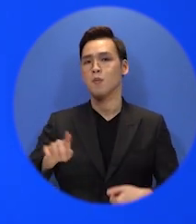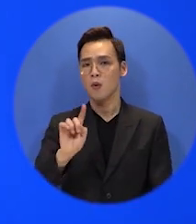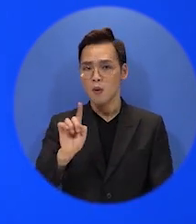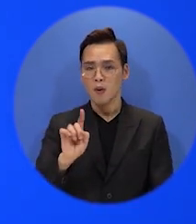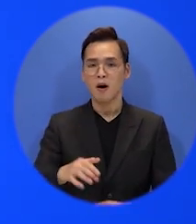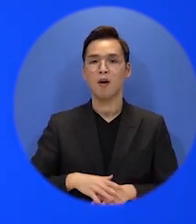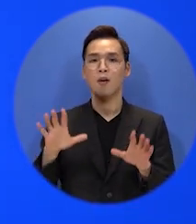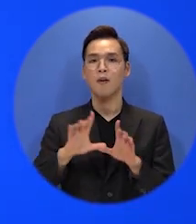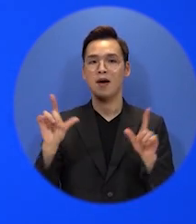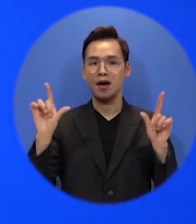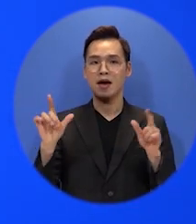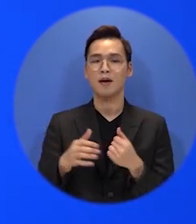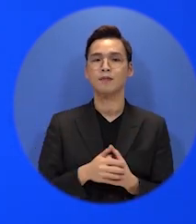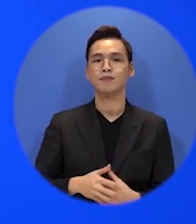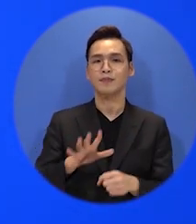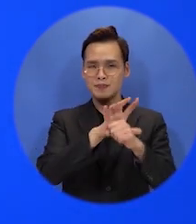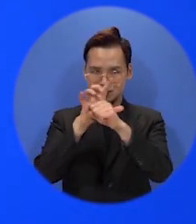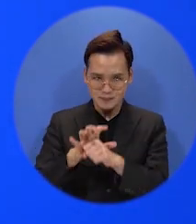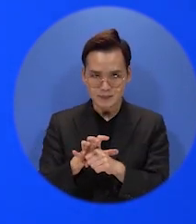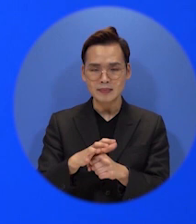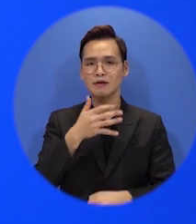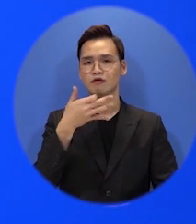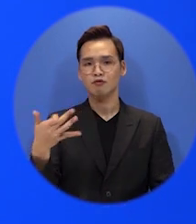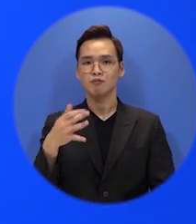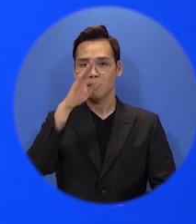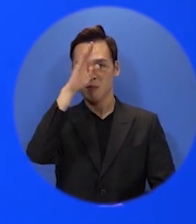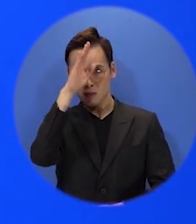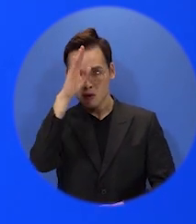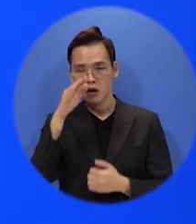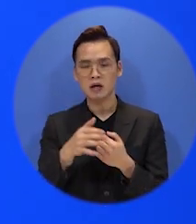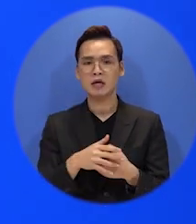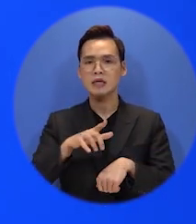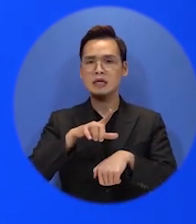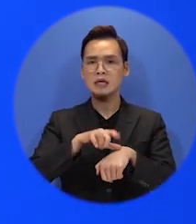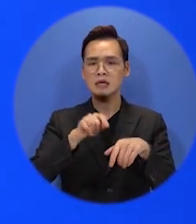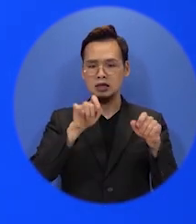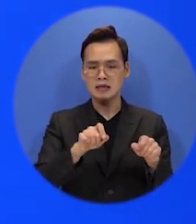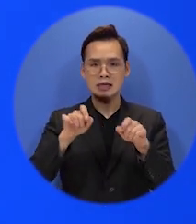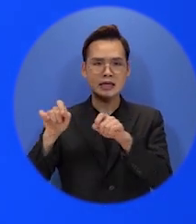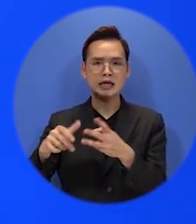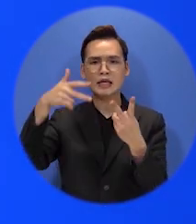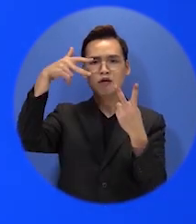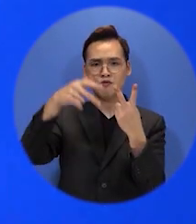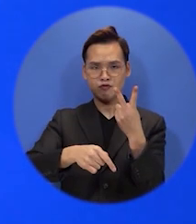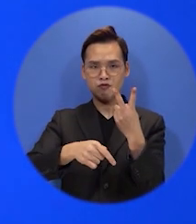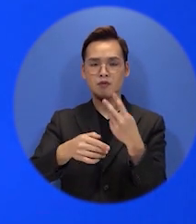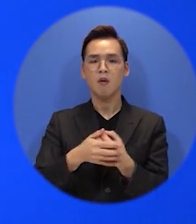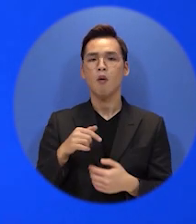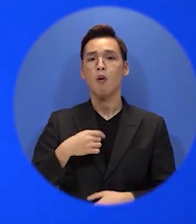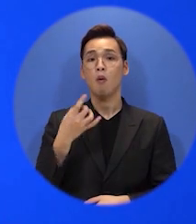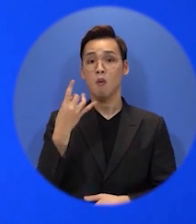거예요. 올해는 코로나19 감염증과 관련해서 전형 일정이 전부 다 2주 정도 다 늦춰졌습니다.